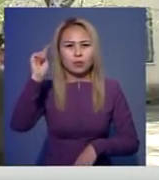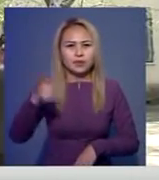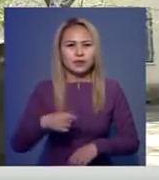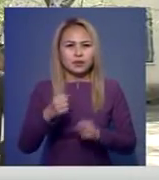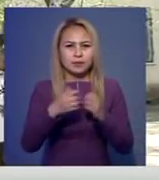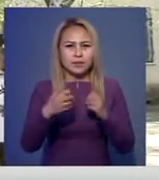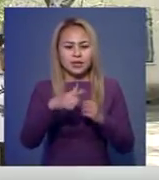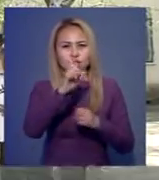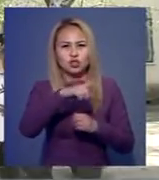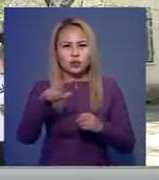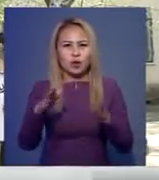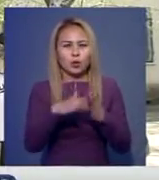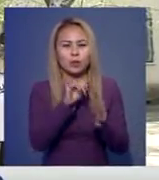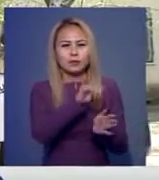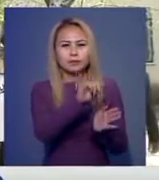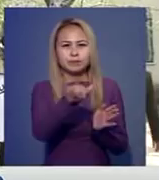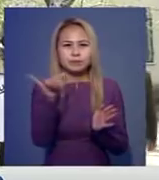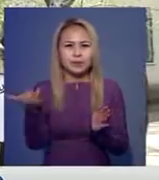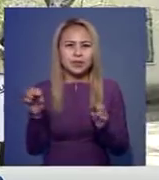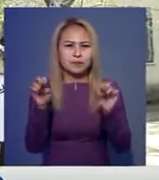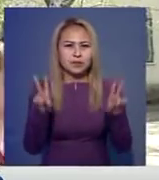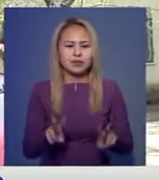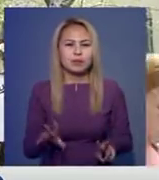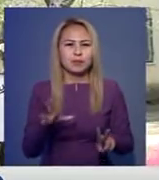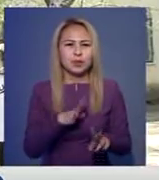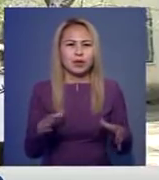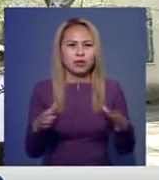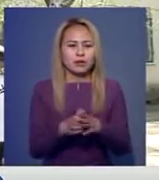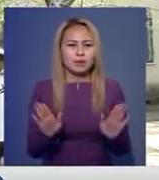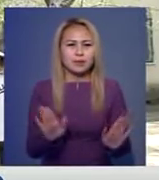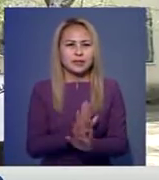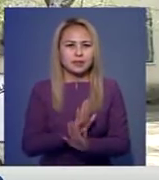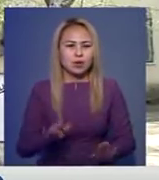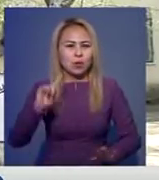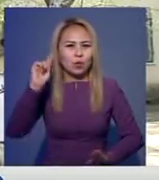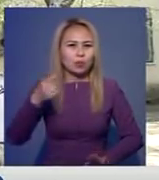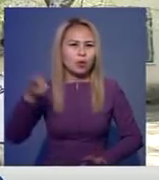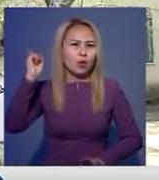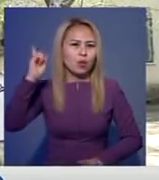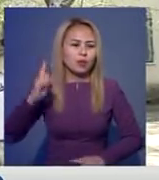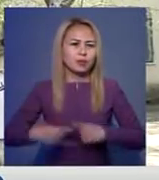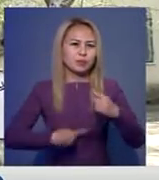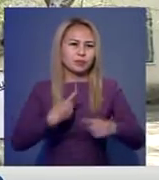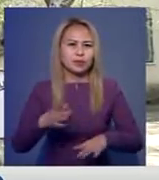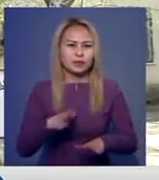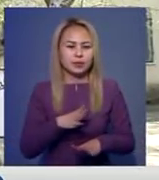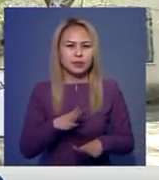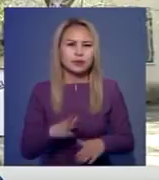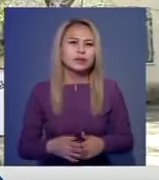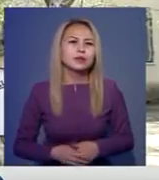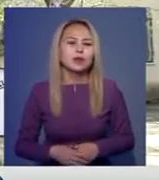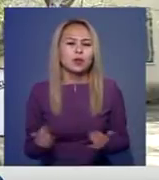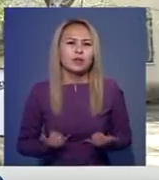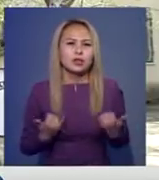15 ардагерін үйлеріне арнайы барып, осы курсанттардан құралған оркестрдің күшімен соғыс жылдарындағы әуендерді паш етіп,